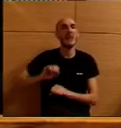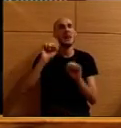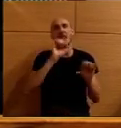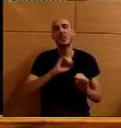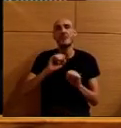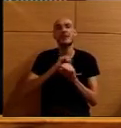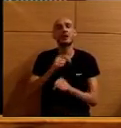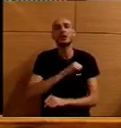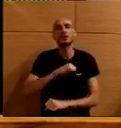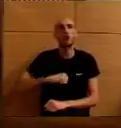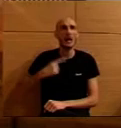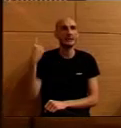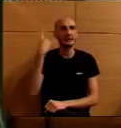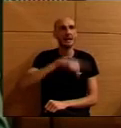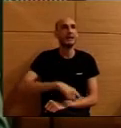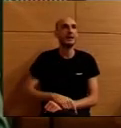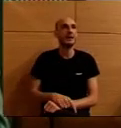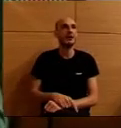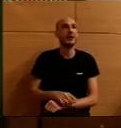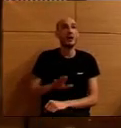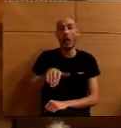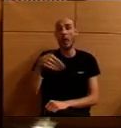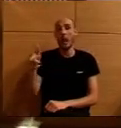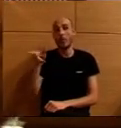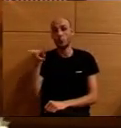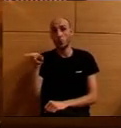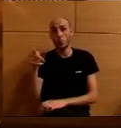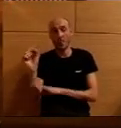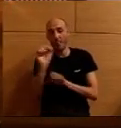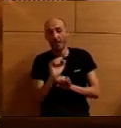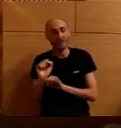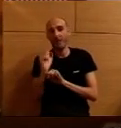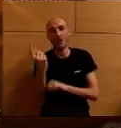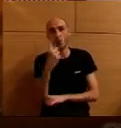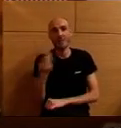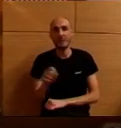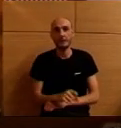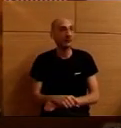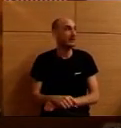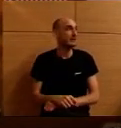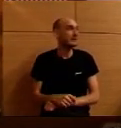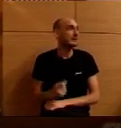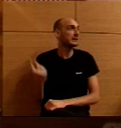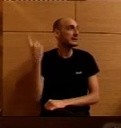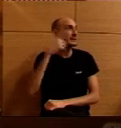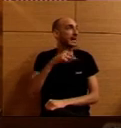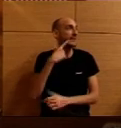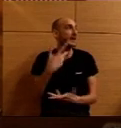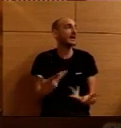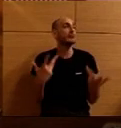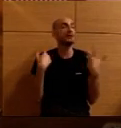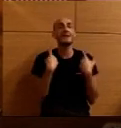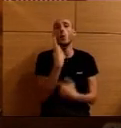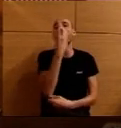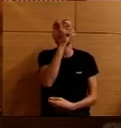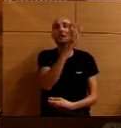falta que vostè la tinga que defendre. Així sabem que no és responsabilitat d'una persona. I jo es comença a dir que no era